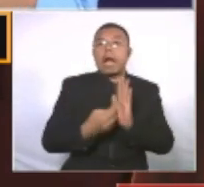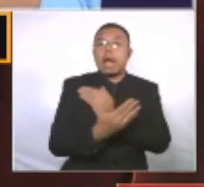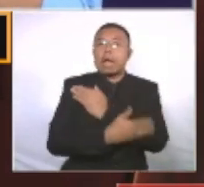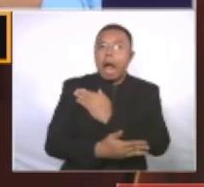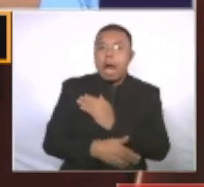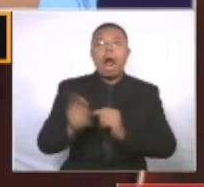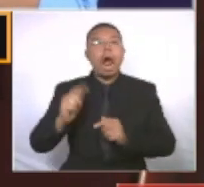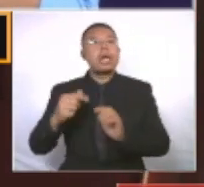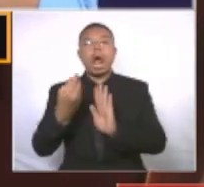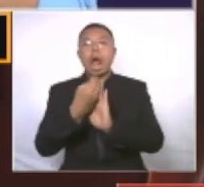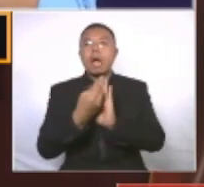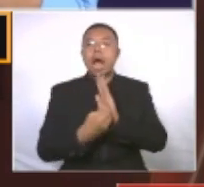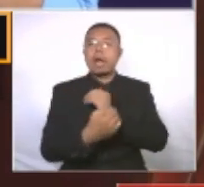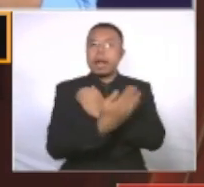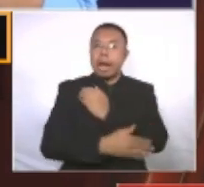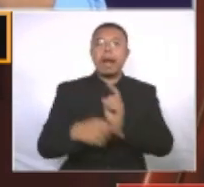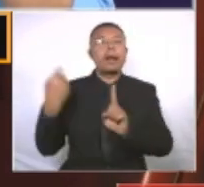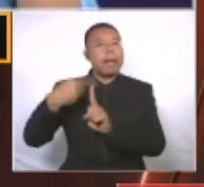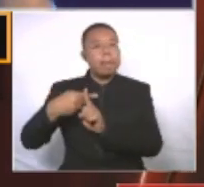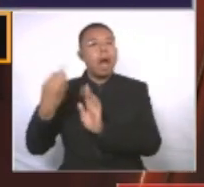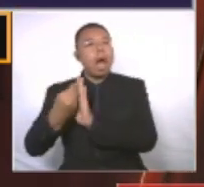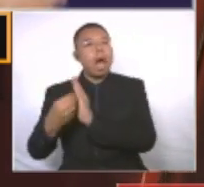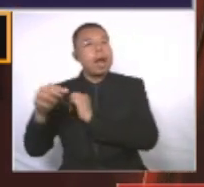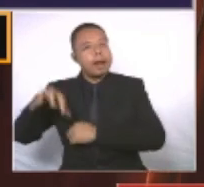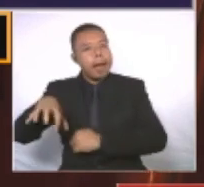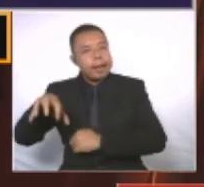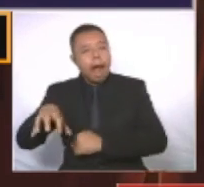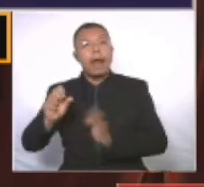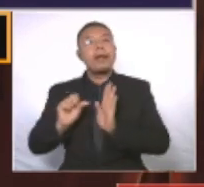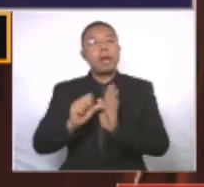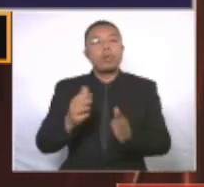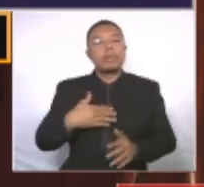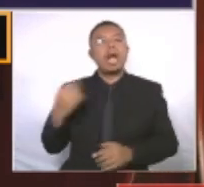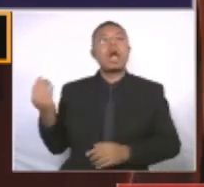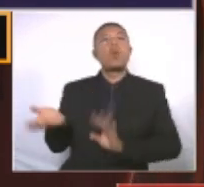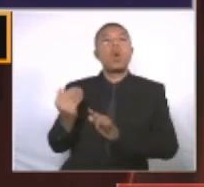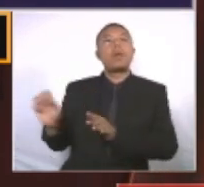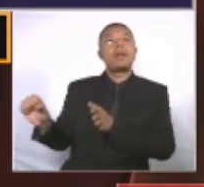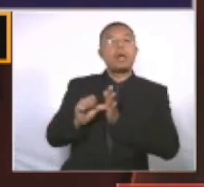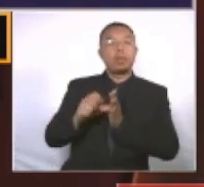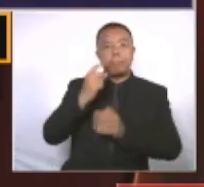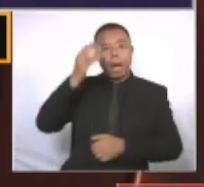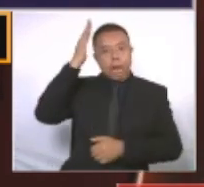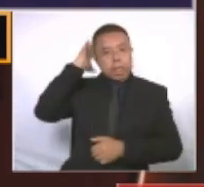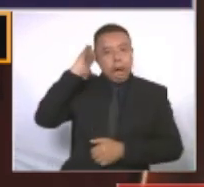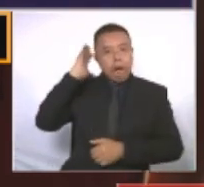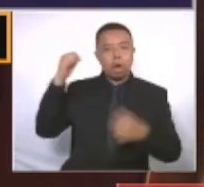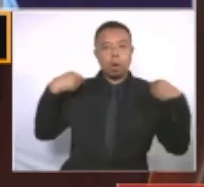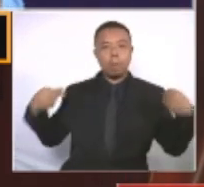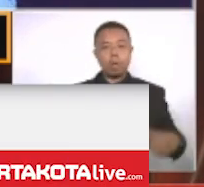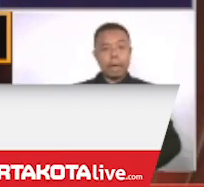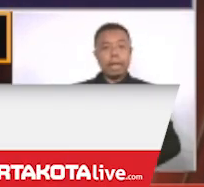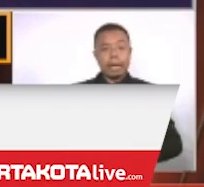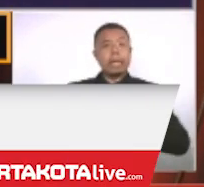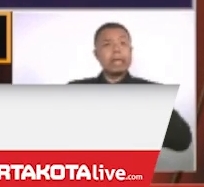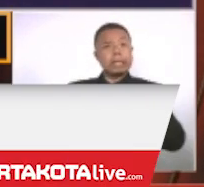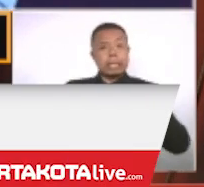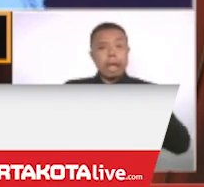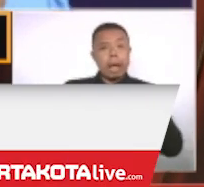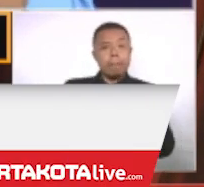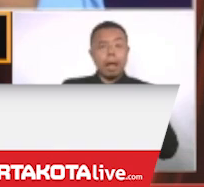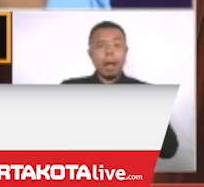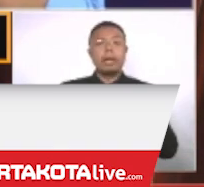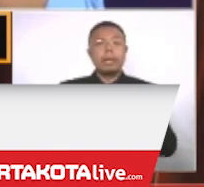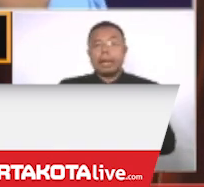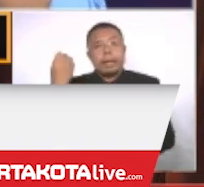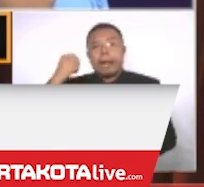pakai APBN plus APBD plus dibantu, saya sering dibantu Pak Ganjar, gubernur saya. Ini kolaborasi,